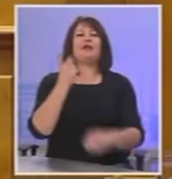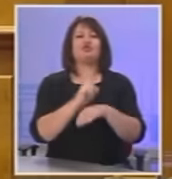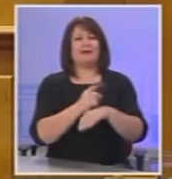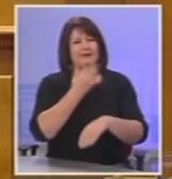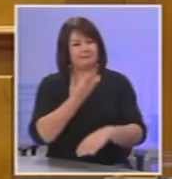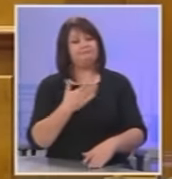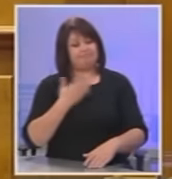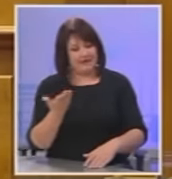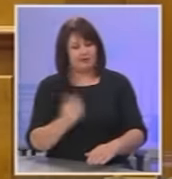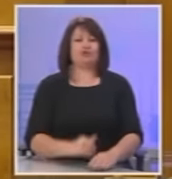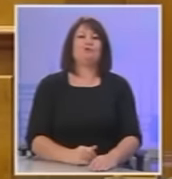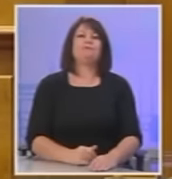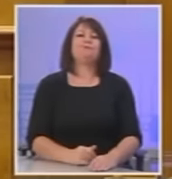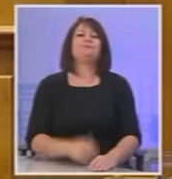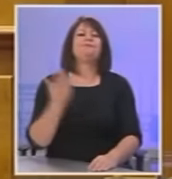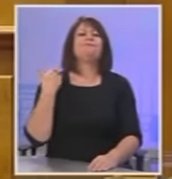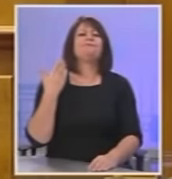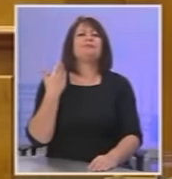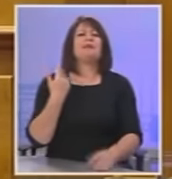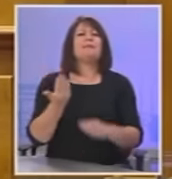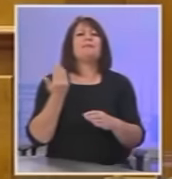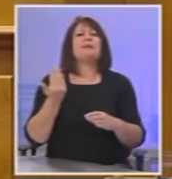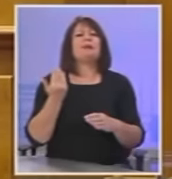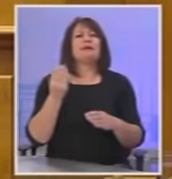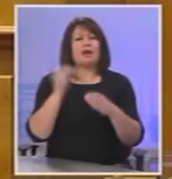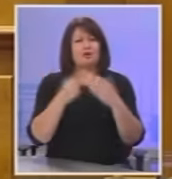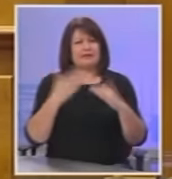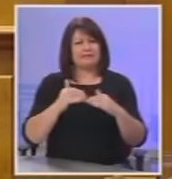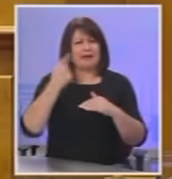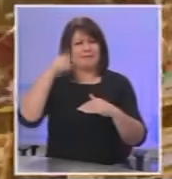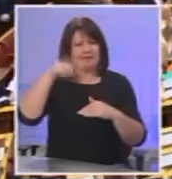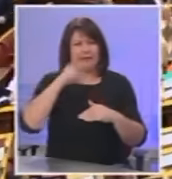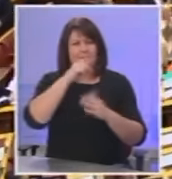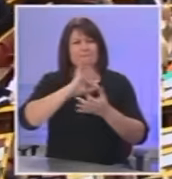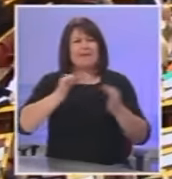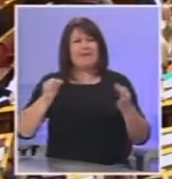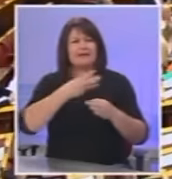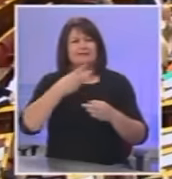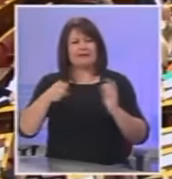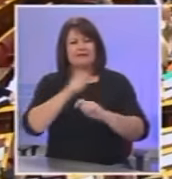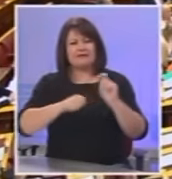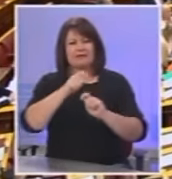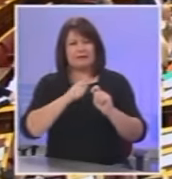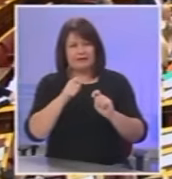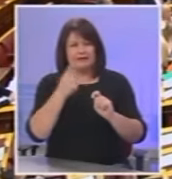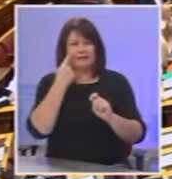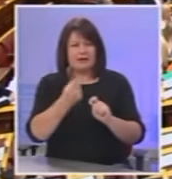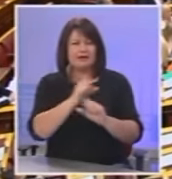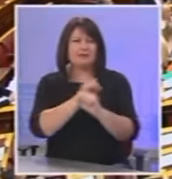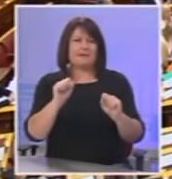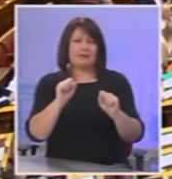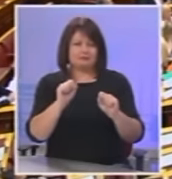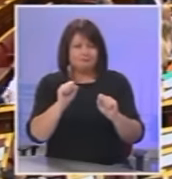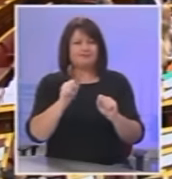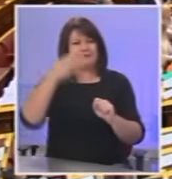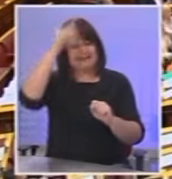οι μύθοι που είχε χτίσει ο ΣΥΡΙΖΑ καταραίουν με πάταγο. Και αποκαλύπτεται μέρα με τη μέρα ότι οι συνεταίροι, ο κύριος